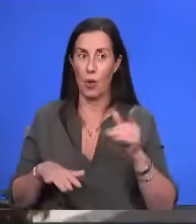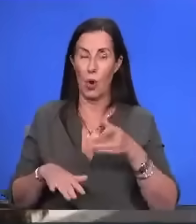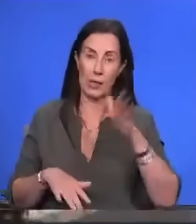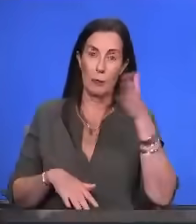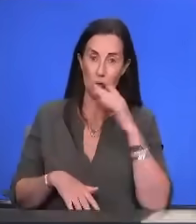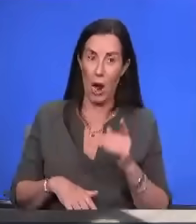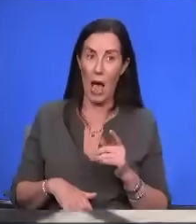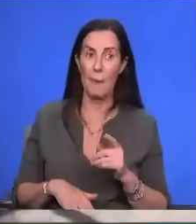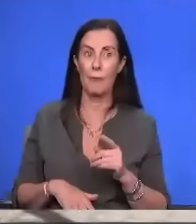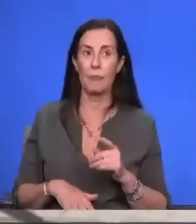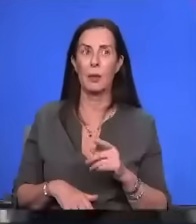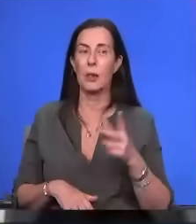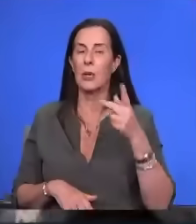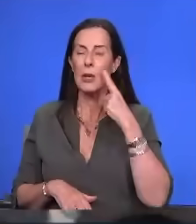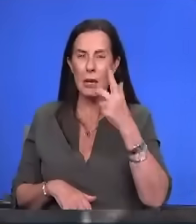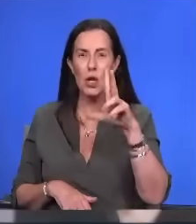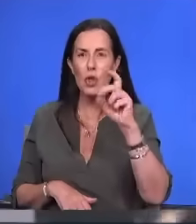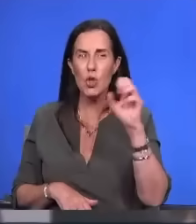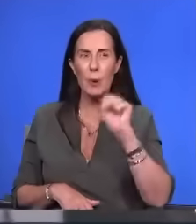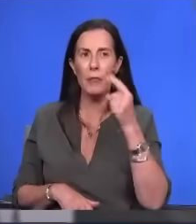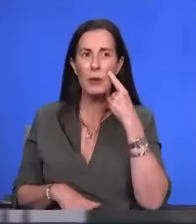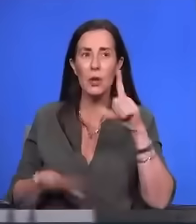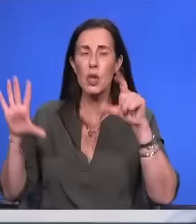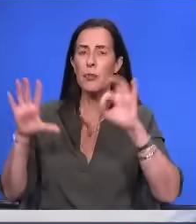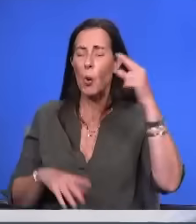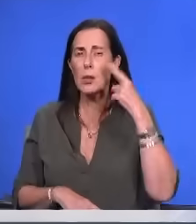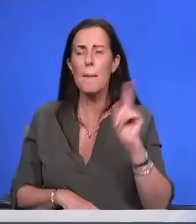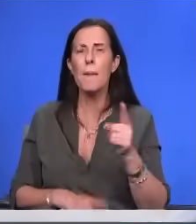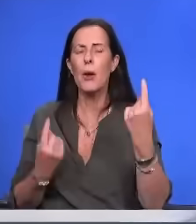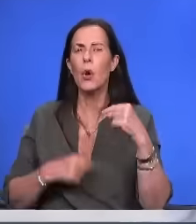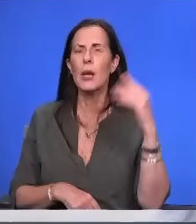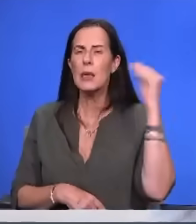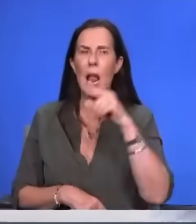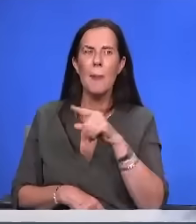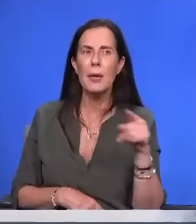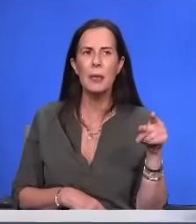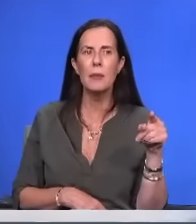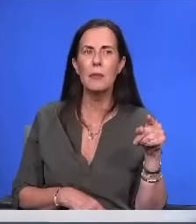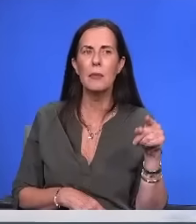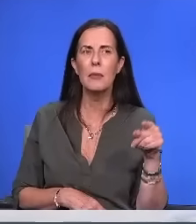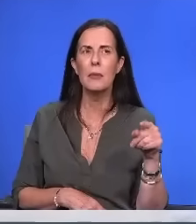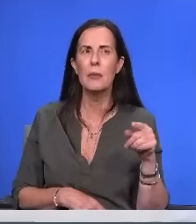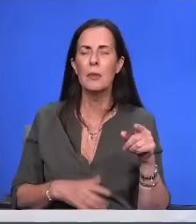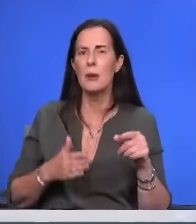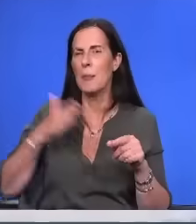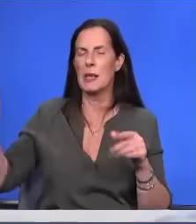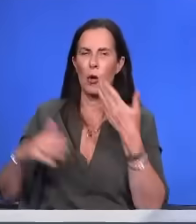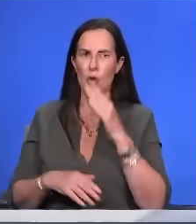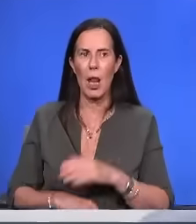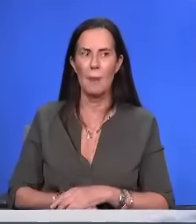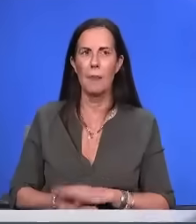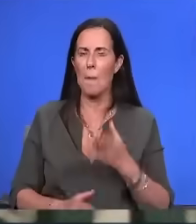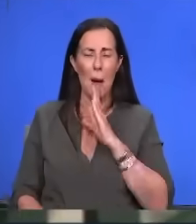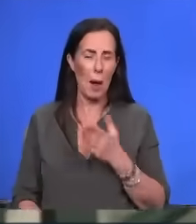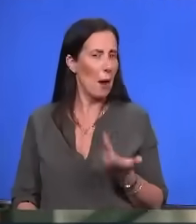לירושלים. תסתובב סביב ה-30 רכבים, 70%, אתה רואה את התלמידים מלמעלה, מהזריה. ומה הבעיה